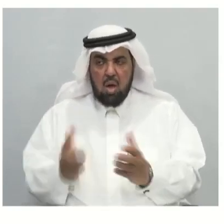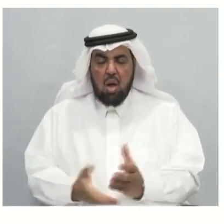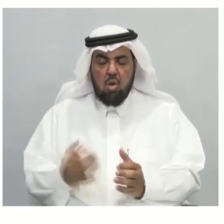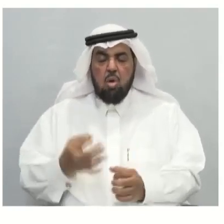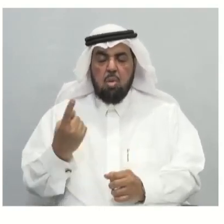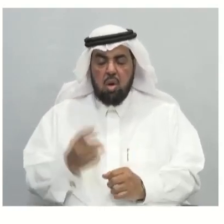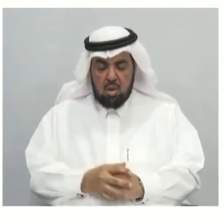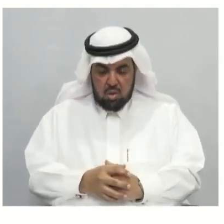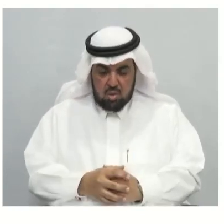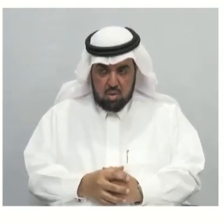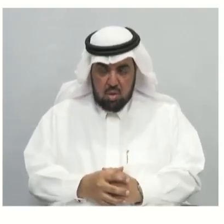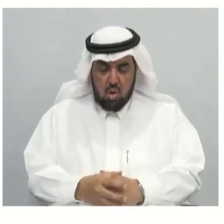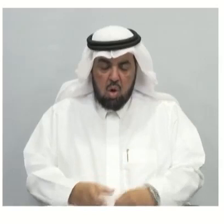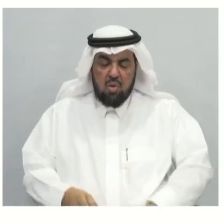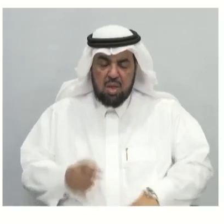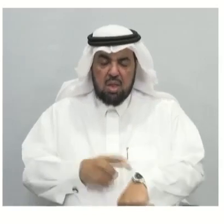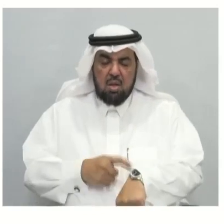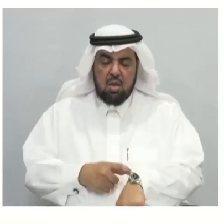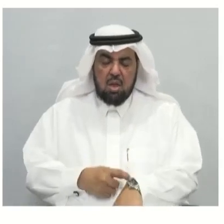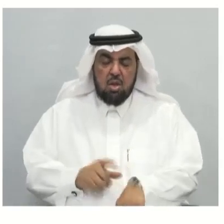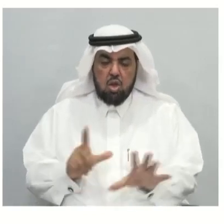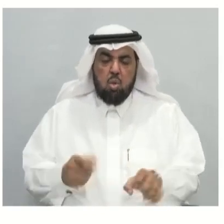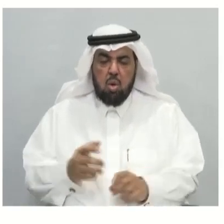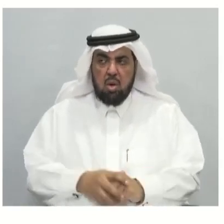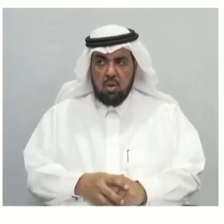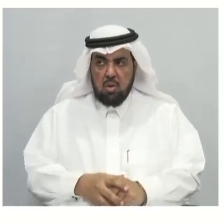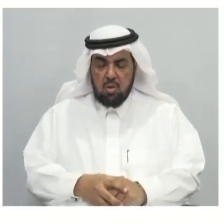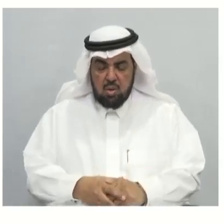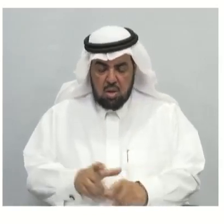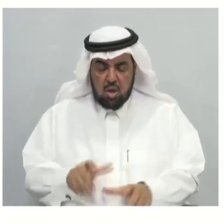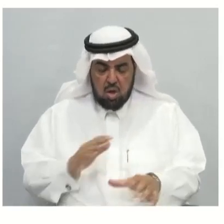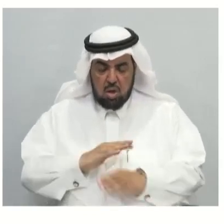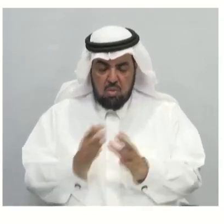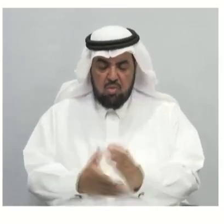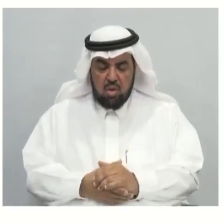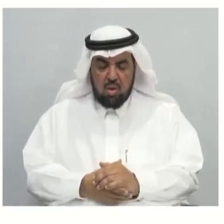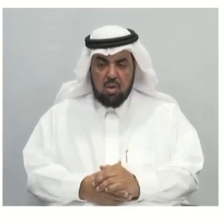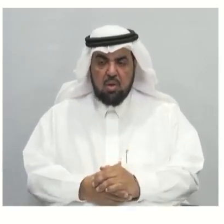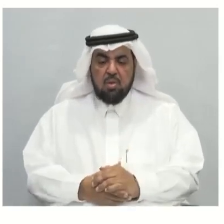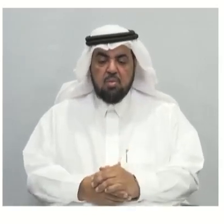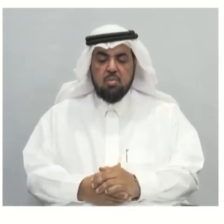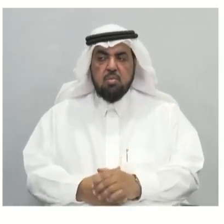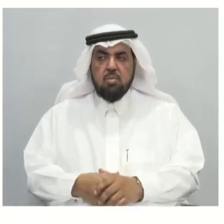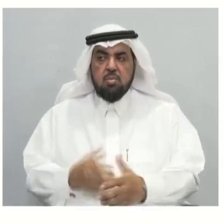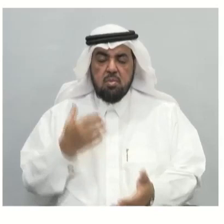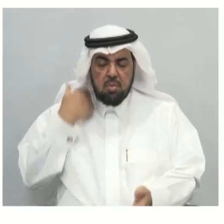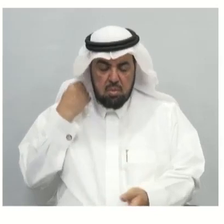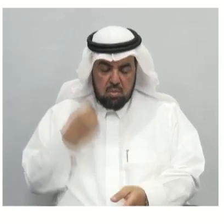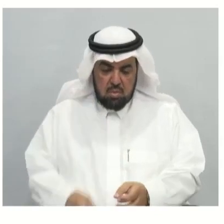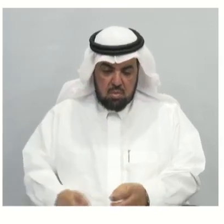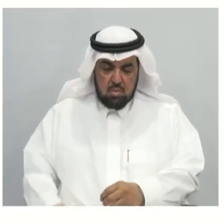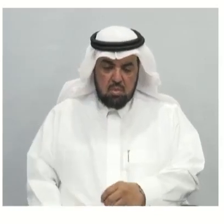واحده او فتره زمنيه بسيطه مثلا اسبوع تقدم القسم في هذا الاسبوع اذا التقارير التقدم هي